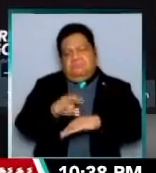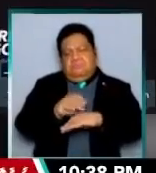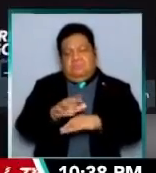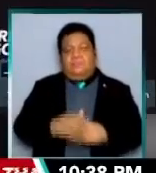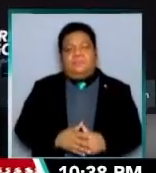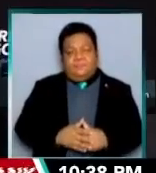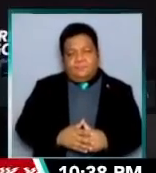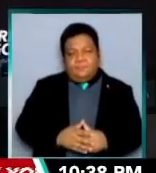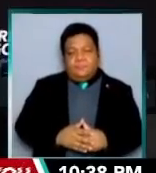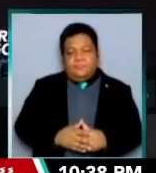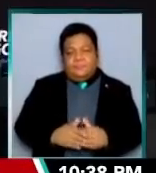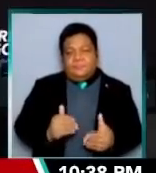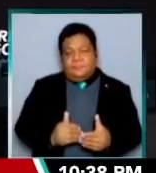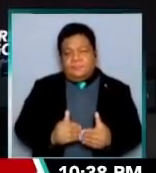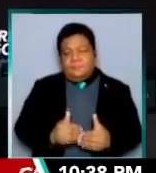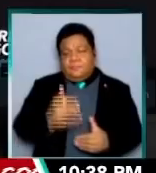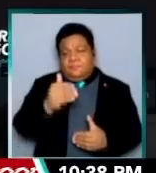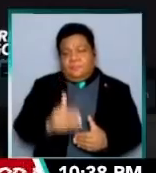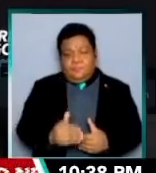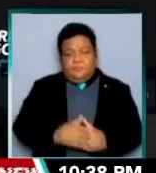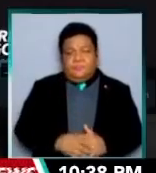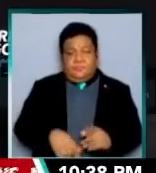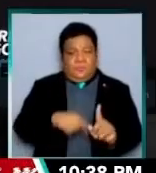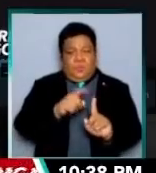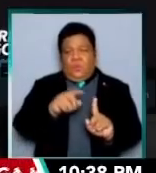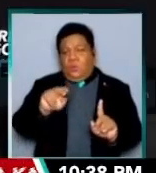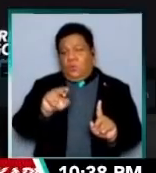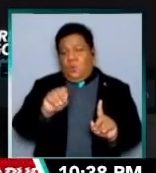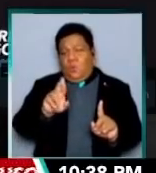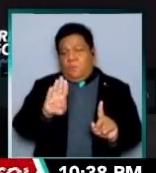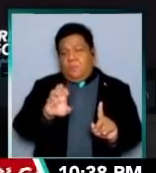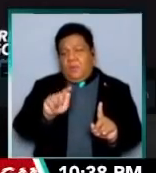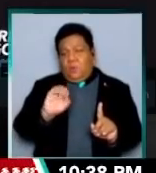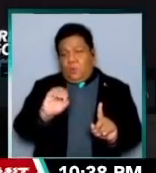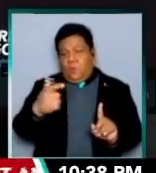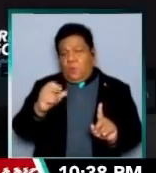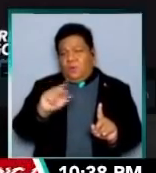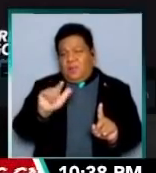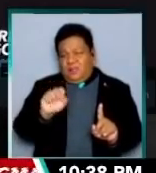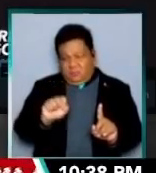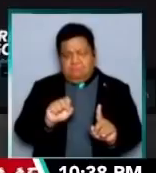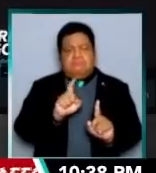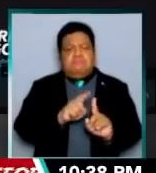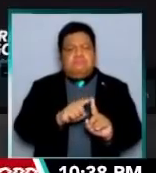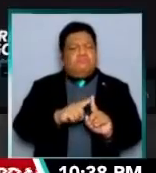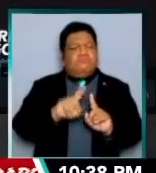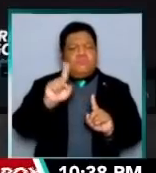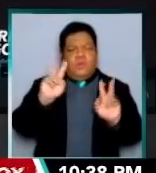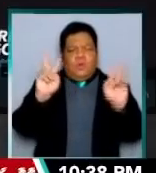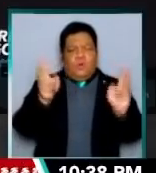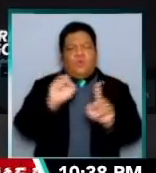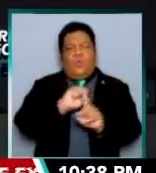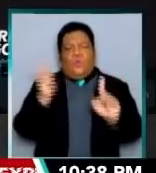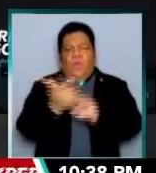inilatag ni dating National Security Advisor Norberto Gonzales ang isinusulong niyang social democracy. Ayon din kay Gonzales, dapat